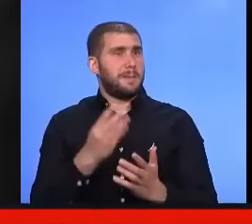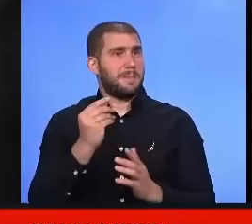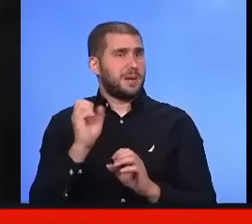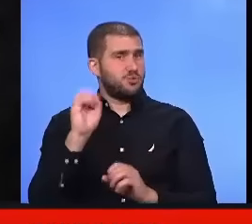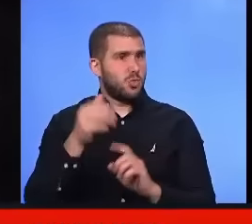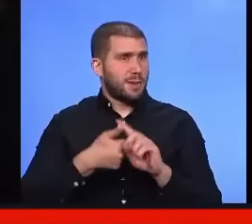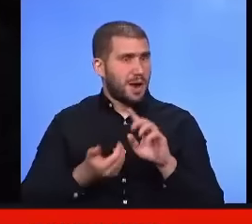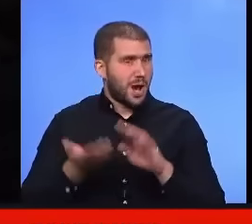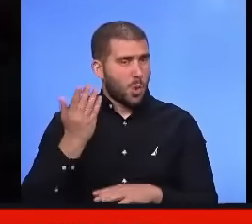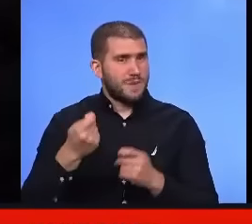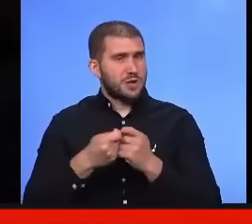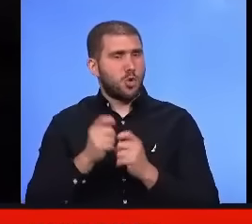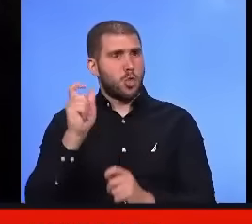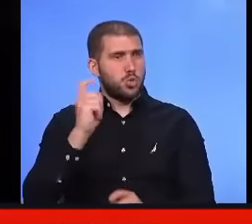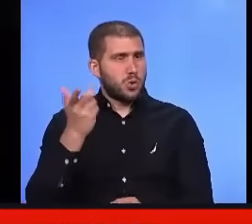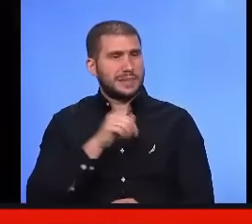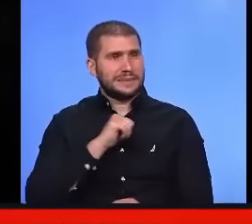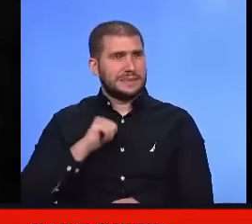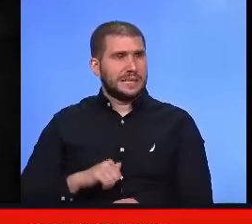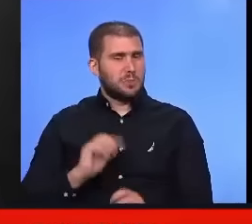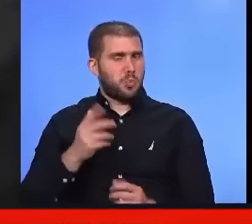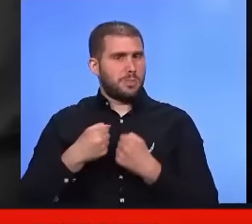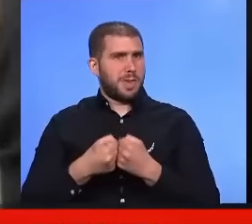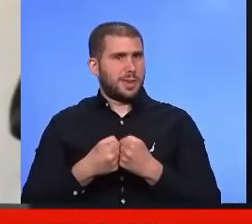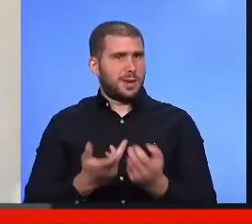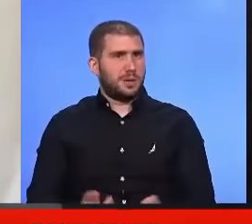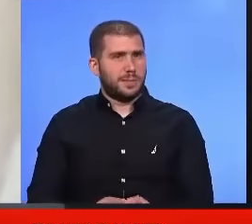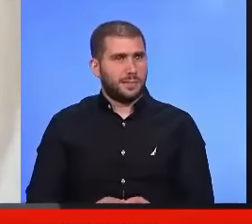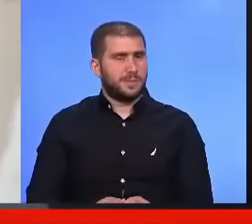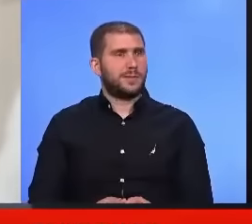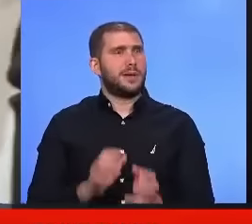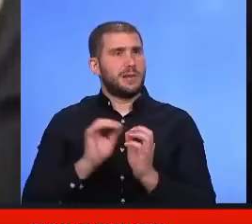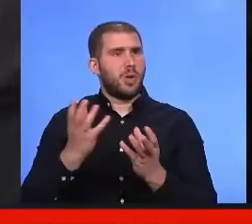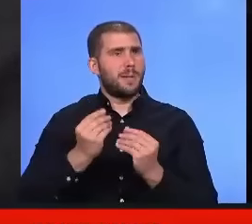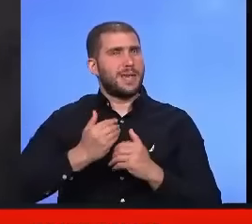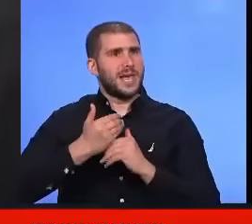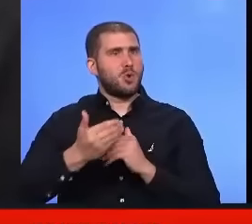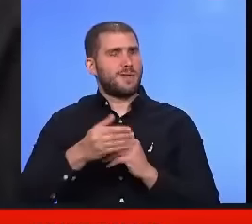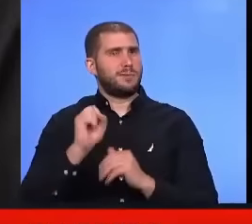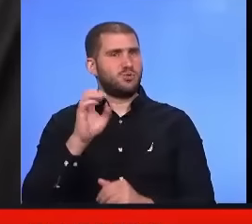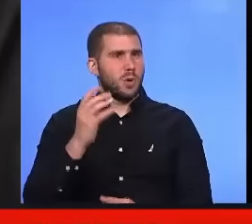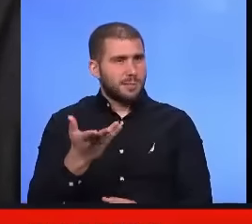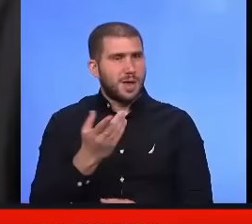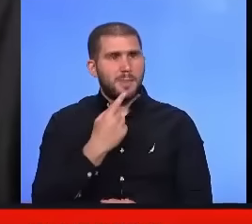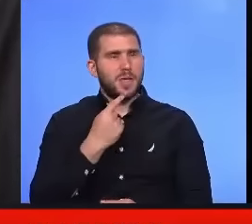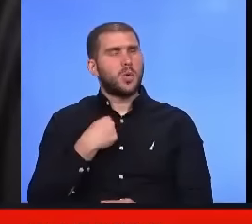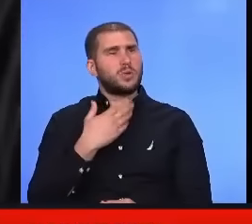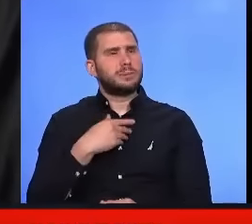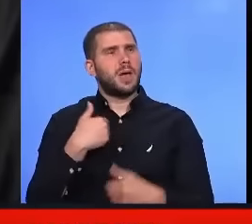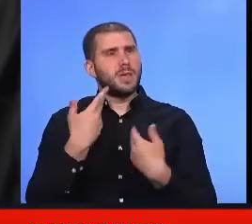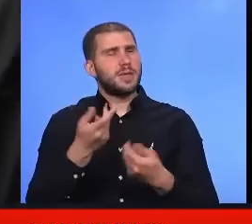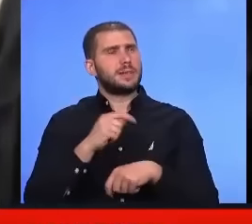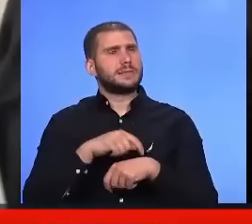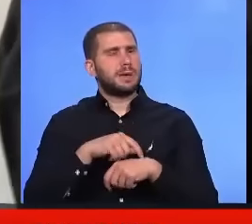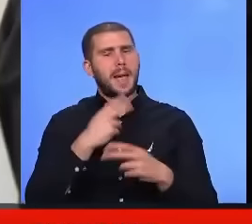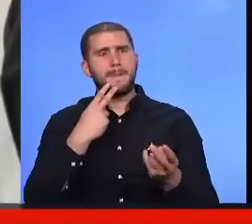עלו, והקשר עם טורקיה וסין היה מאוד מאתגר, והתחילו הרבה מאוד עיכובים בשילוחים. ואמר שאנחנו רוצים לתת